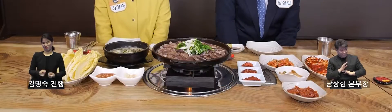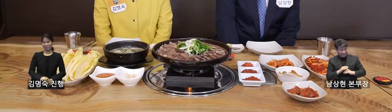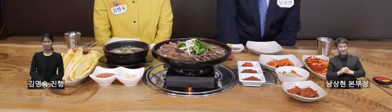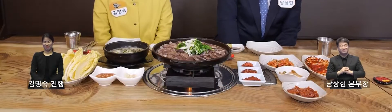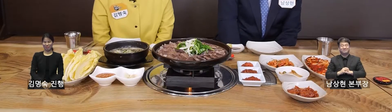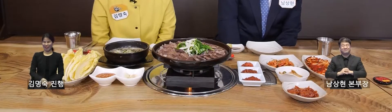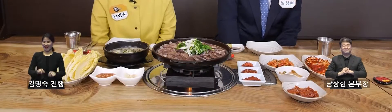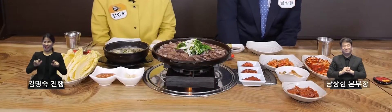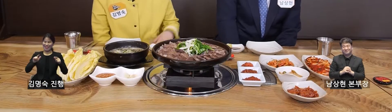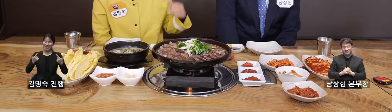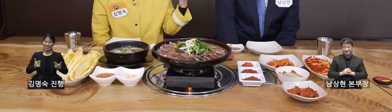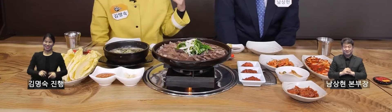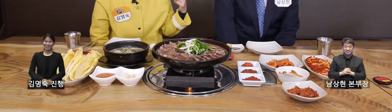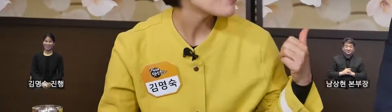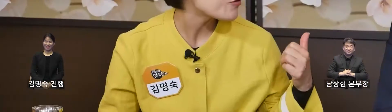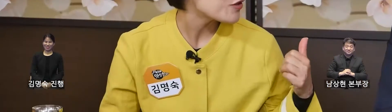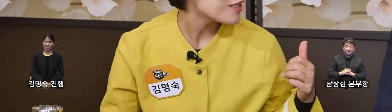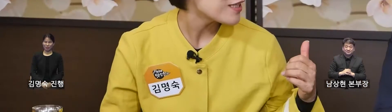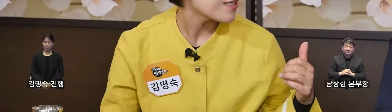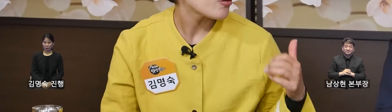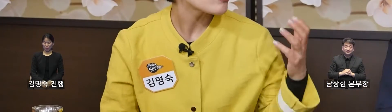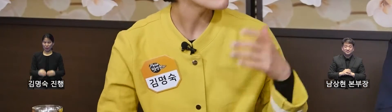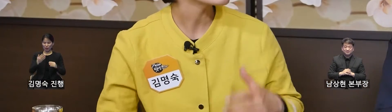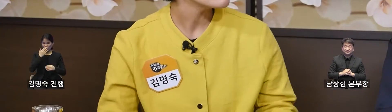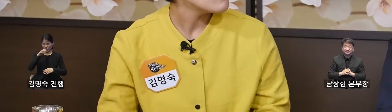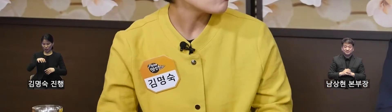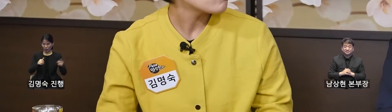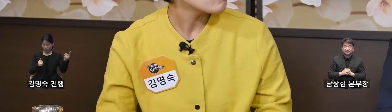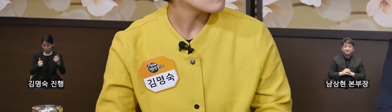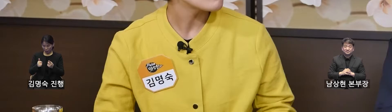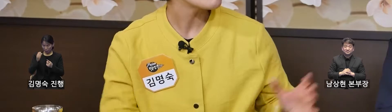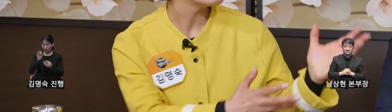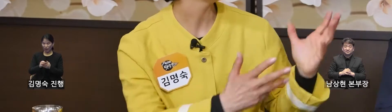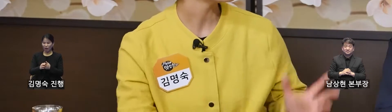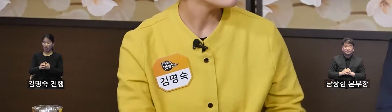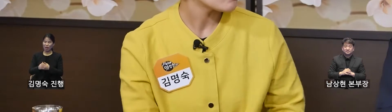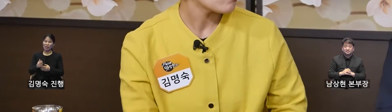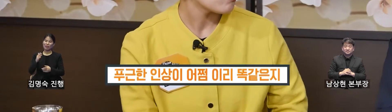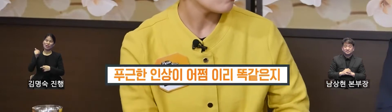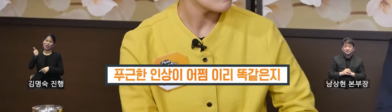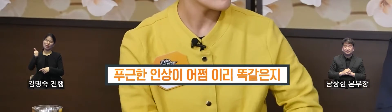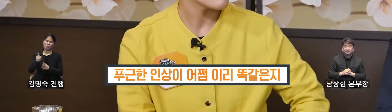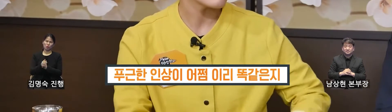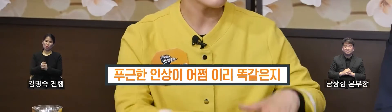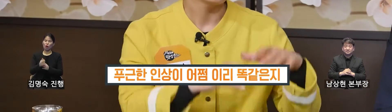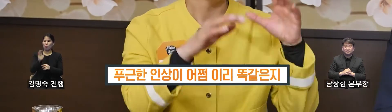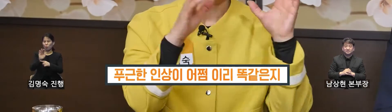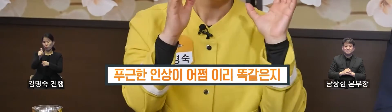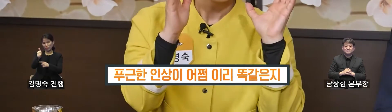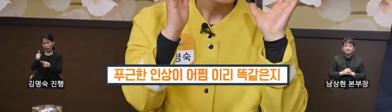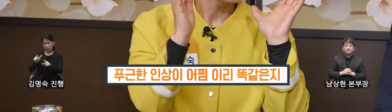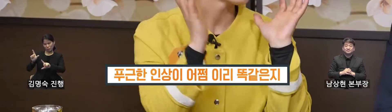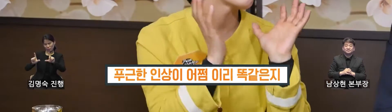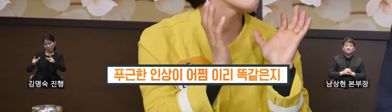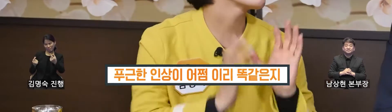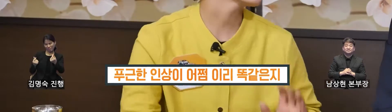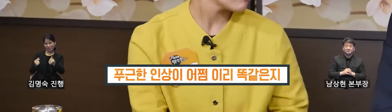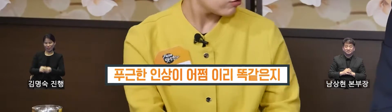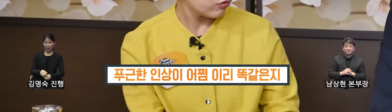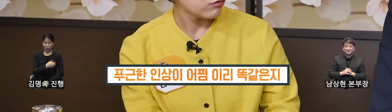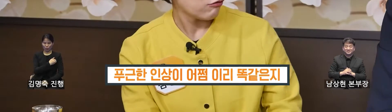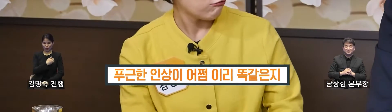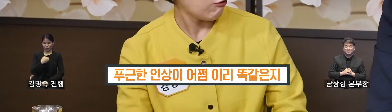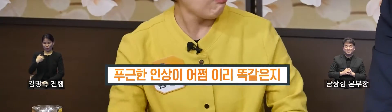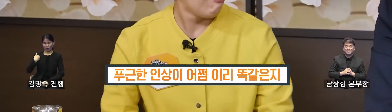아니요. 근데 딱 들었더니 네네. 우리 사장님도 우리 본부장님처럼 이렇게